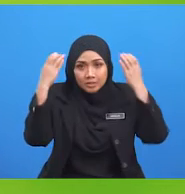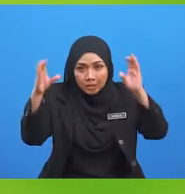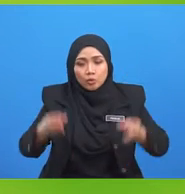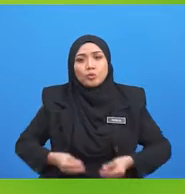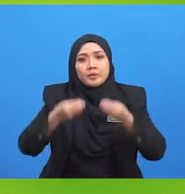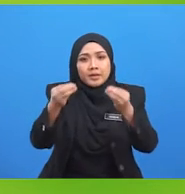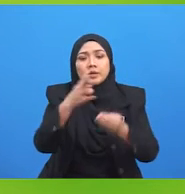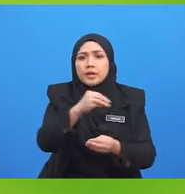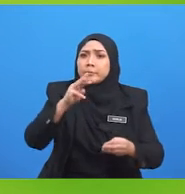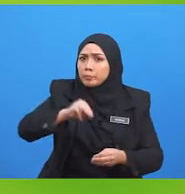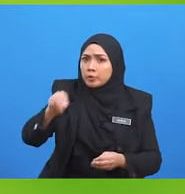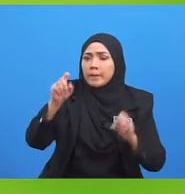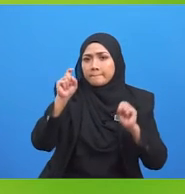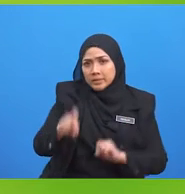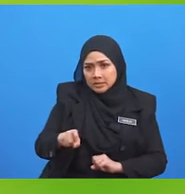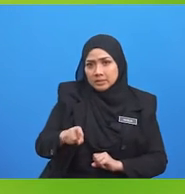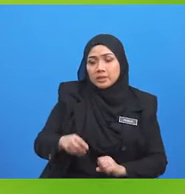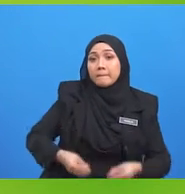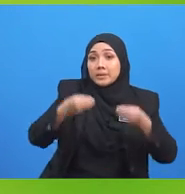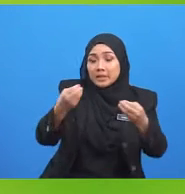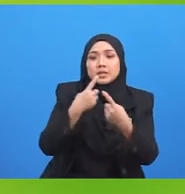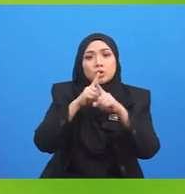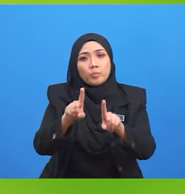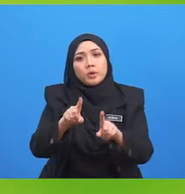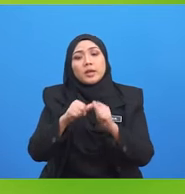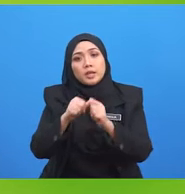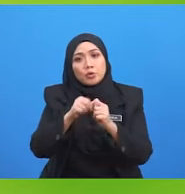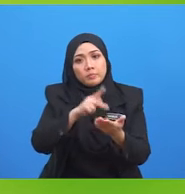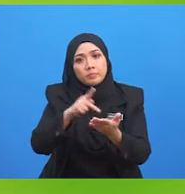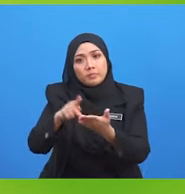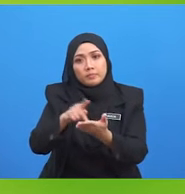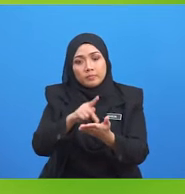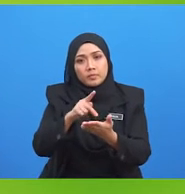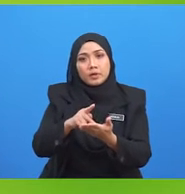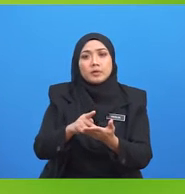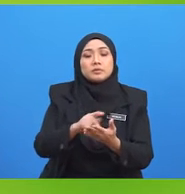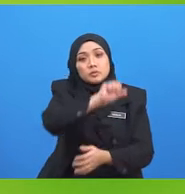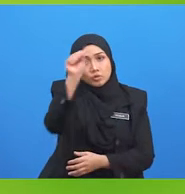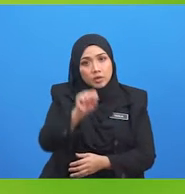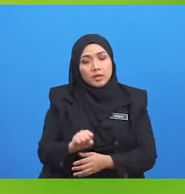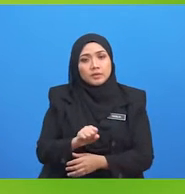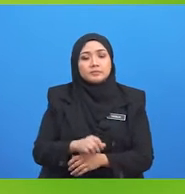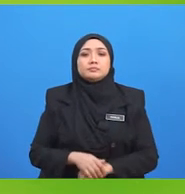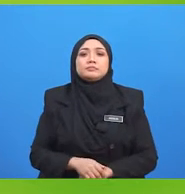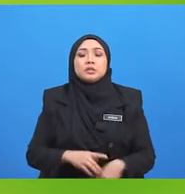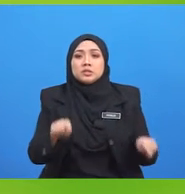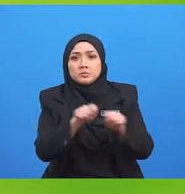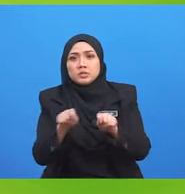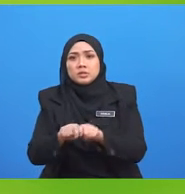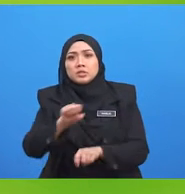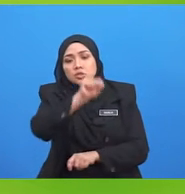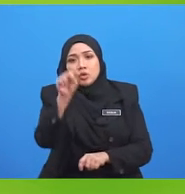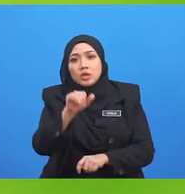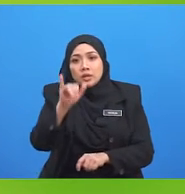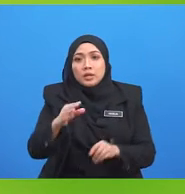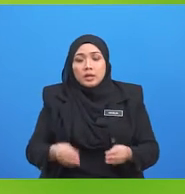dan murid perlu memberikan jawapan mengikut bilangan kehendak soalan seperti mana soalan di